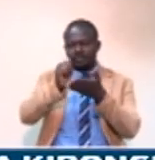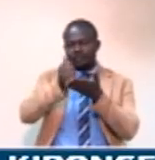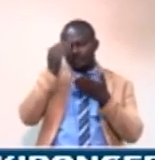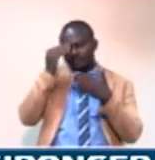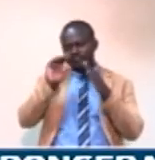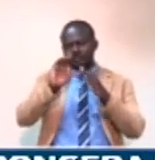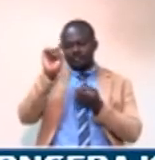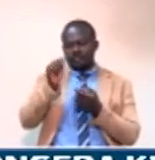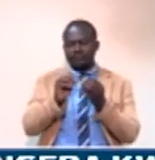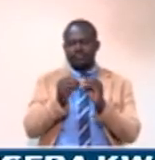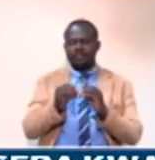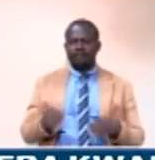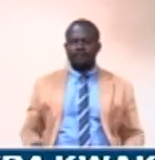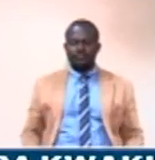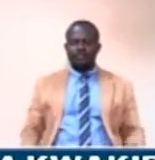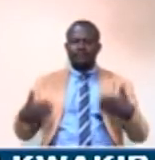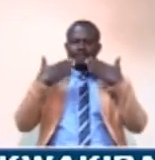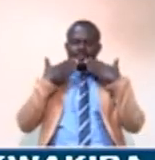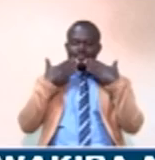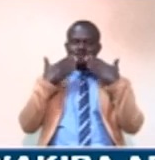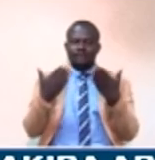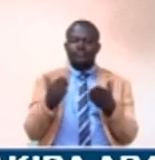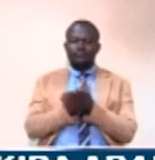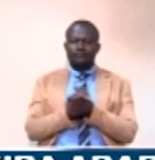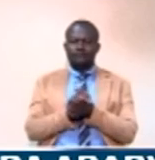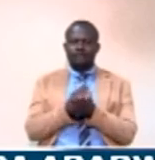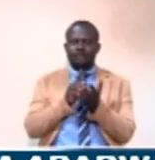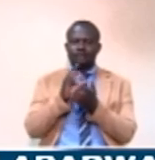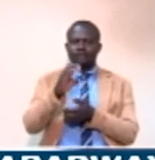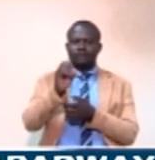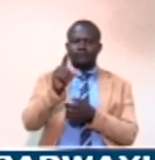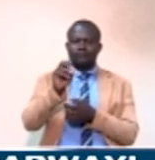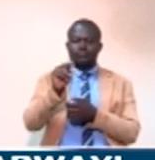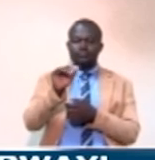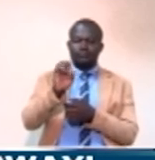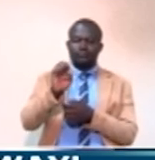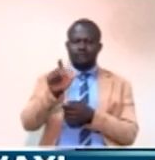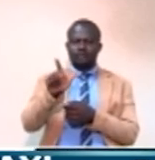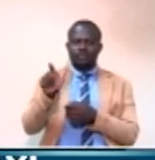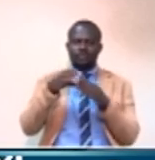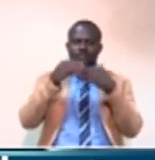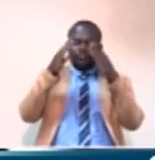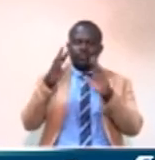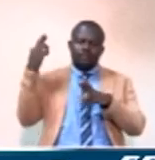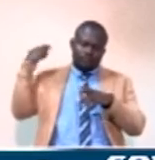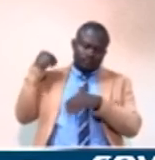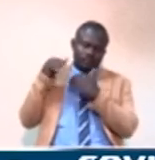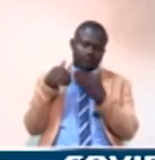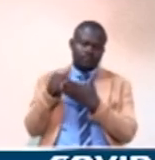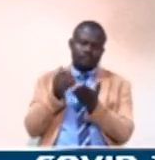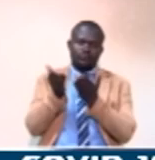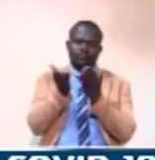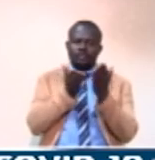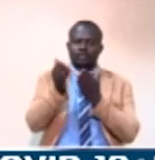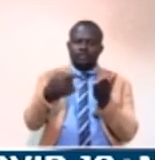kugira ngo tugabanye ino mibare. Reka tugushimire cyane. Murakoze cyane. Ni Dr. Corneille Ntihabose, akaba ari umuyobozi ushinzwe